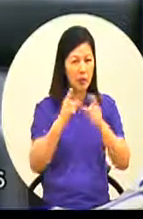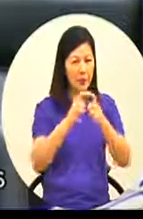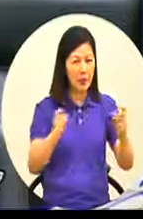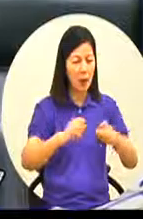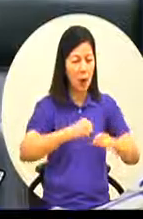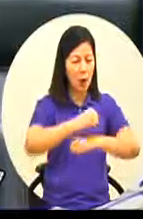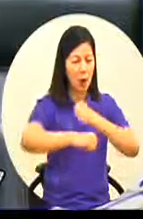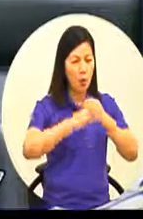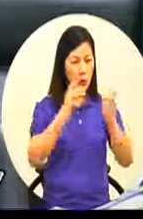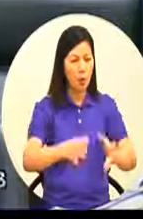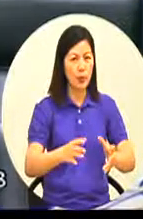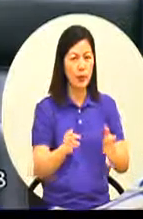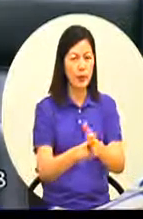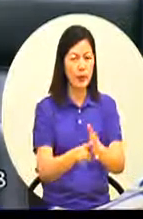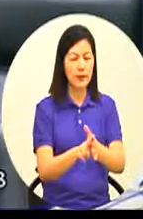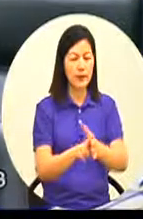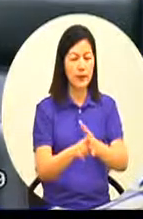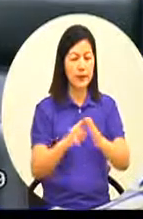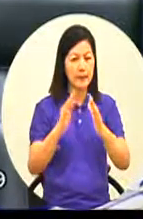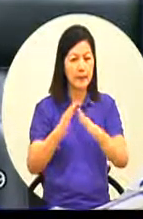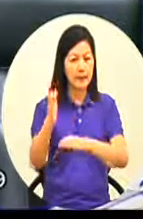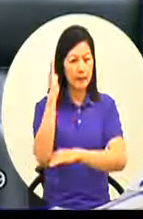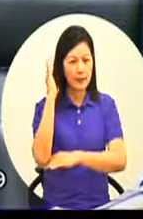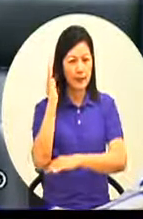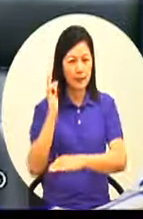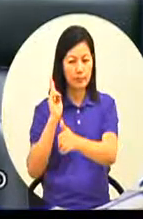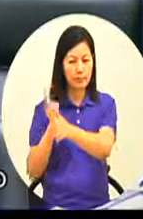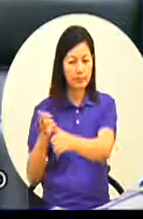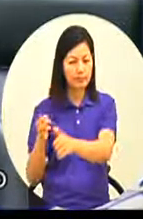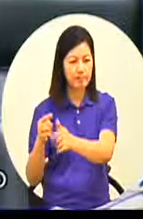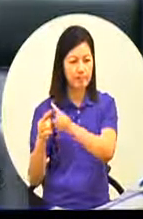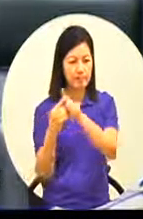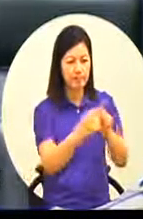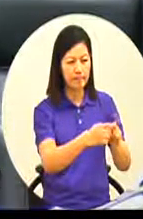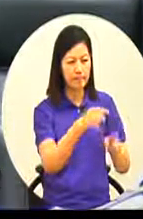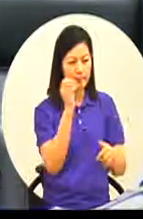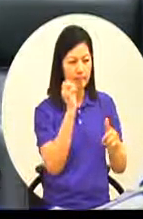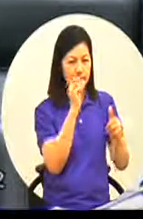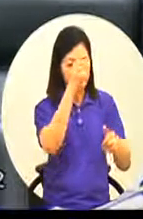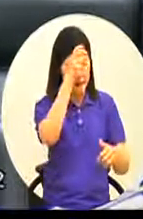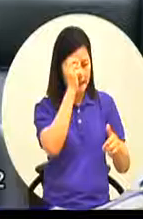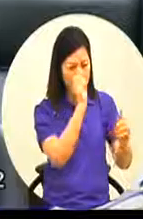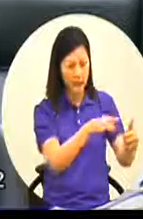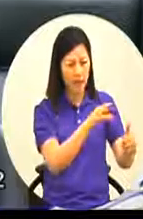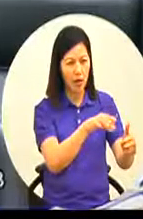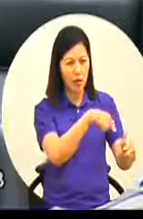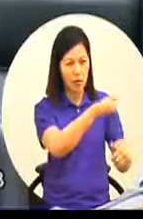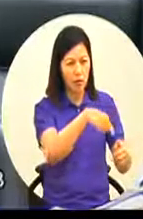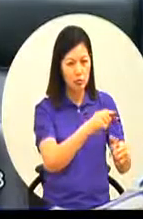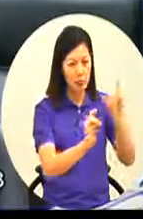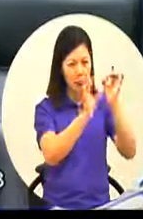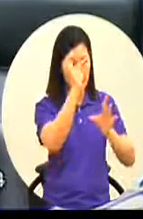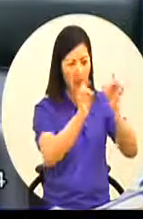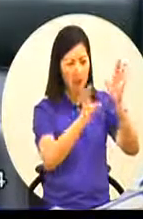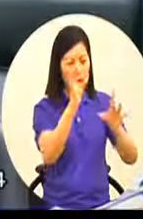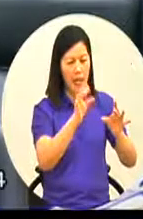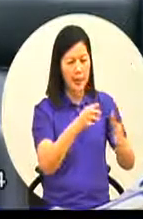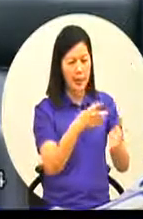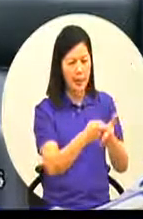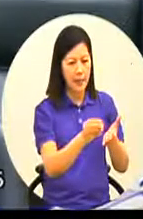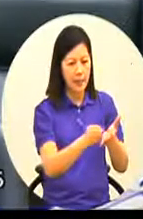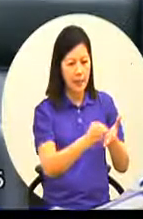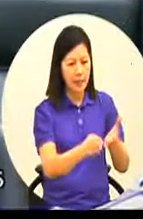时候哈。我们市府就会派人啊前往去警告说哈，不要去燃放这个金纸啊